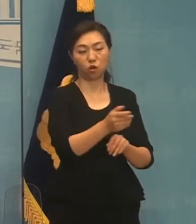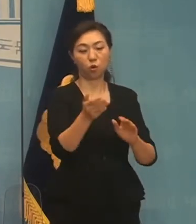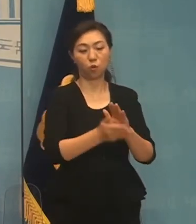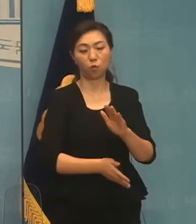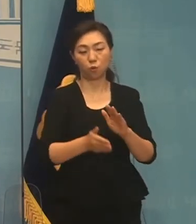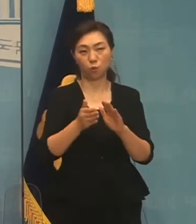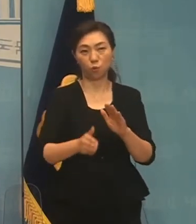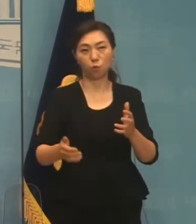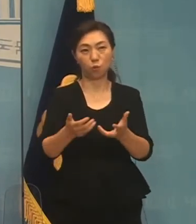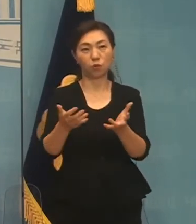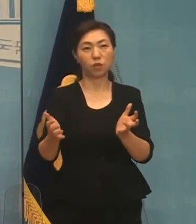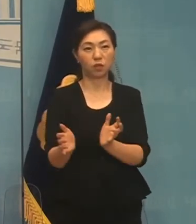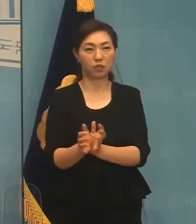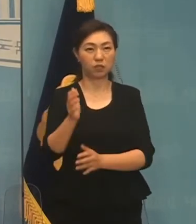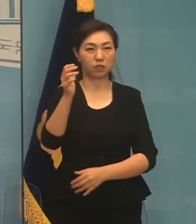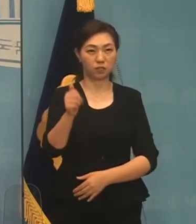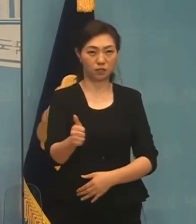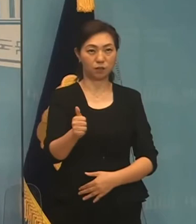공공단체장